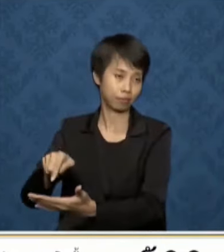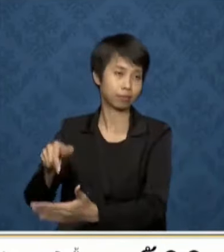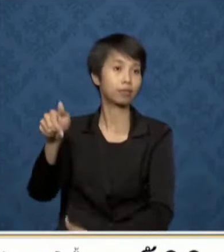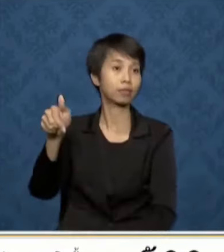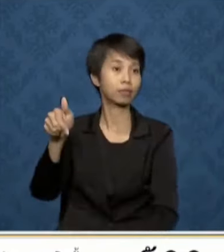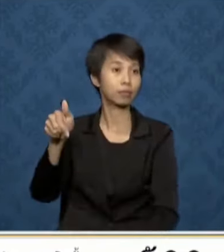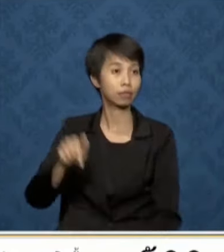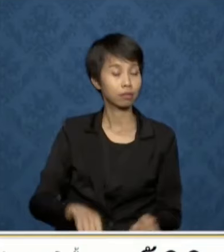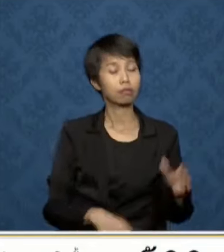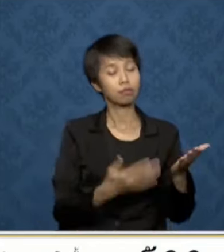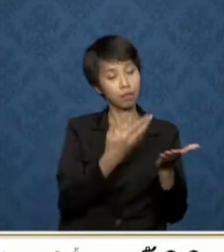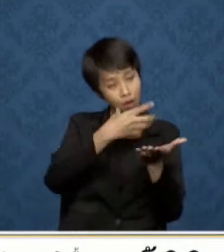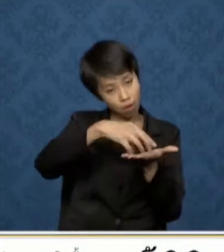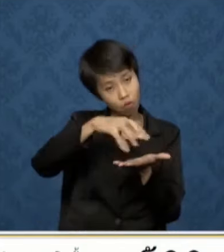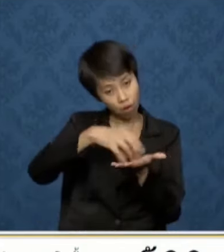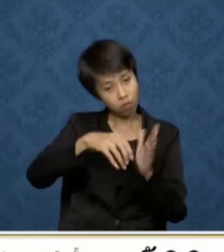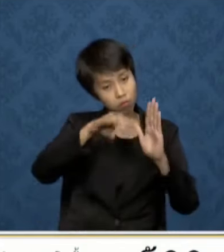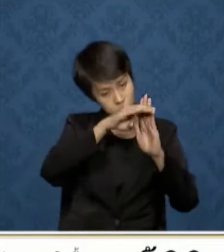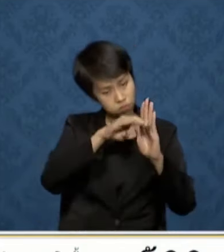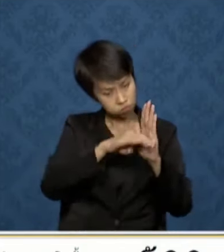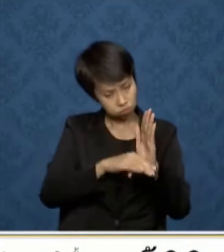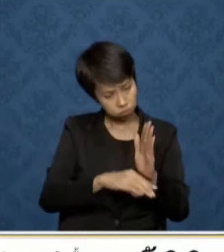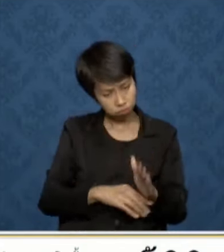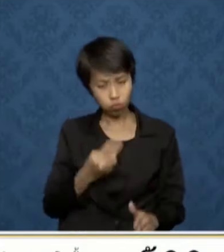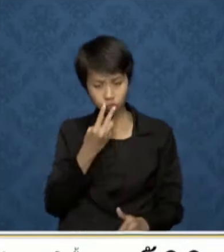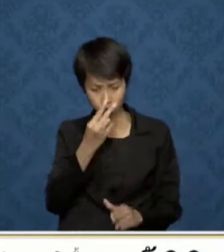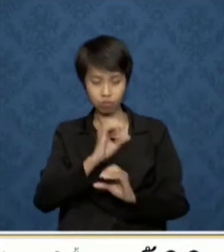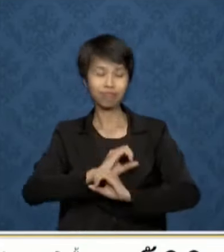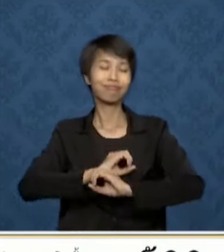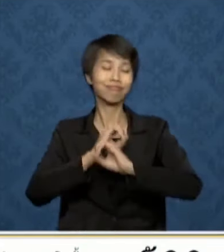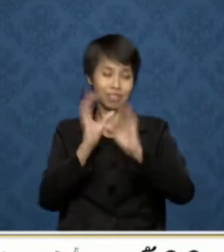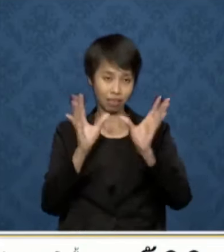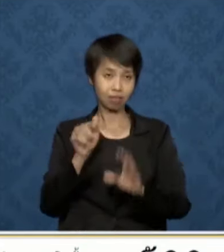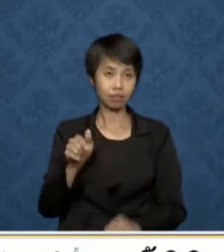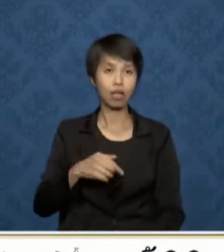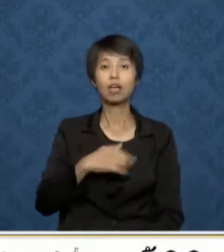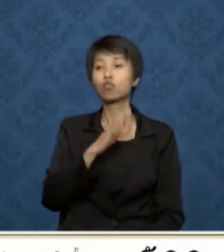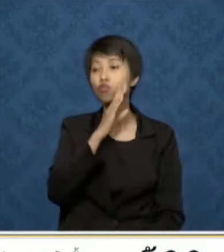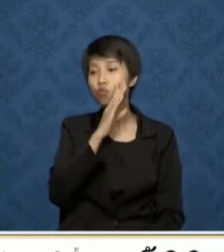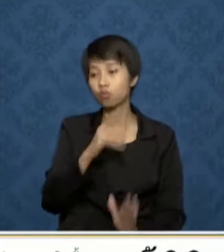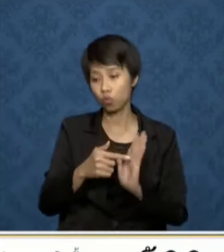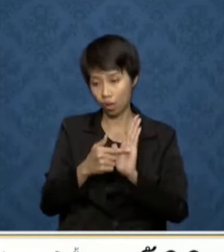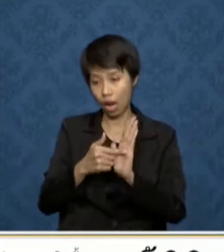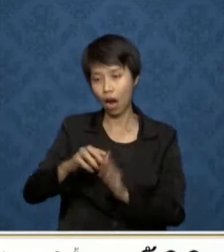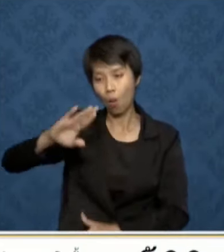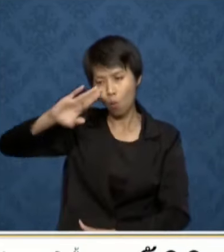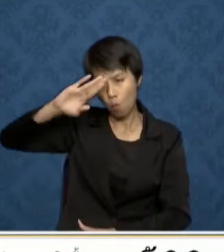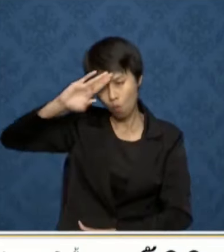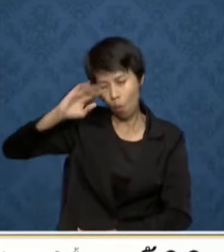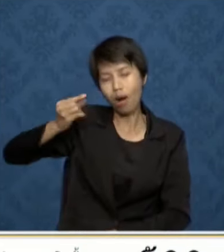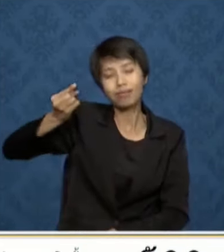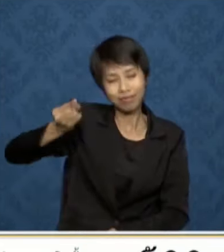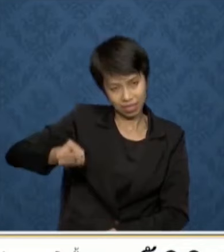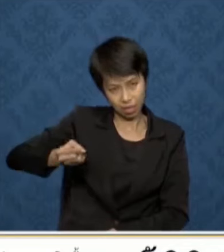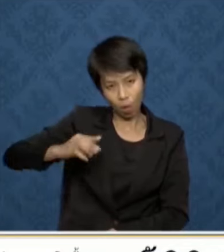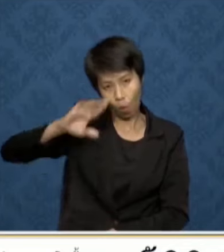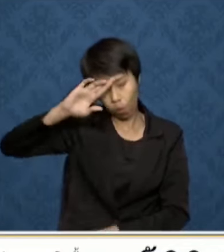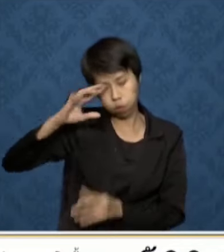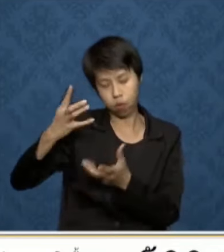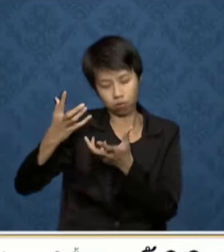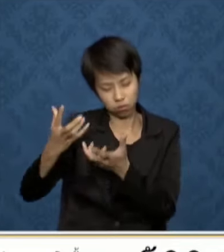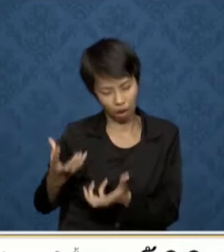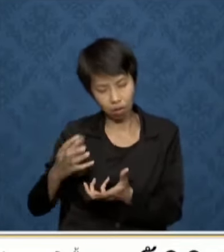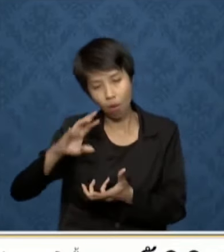Flow แบบนี้ ก็ดูชดเจนตรไปตรงมาถ้าตั้งอยโสมุิธาน่าคนไข้ป่วยจริง แล้ปวยหนักด้